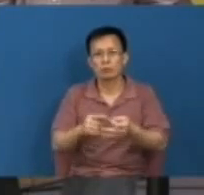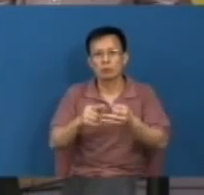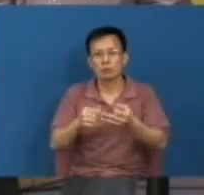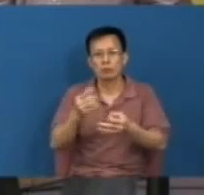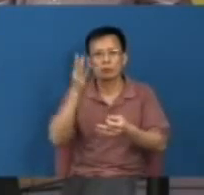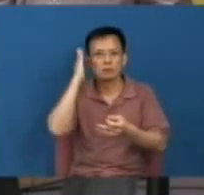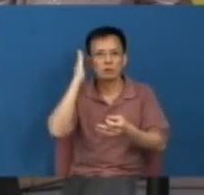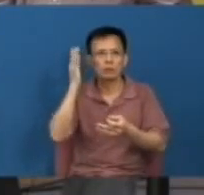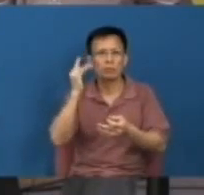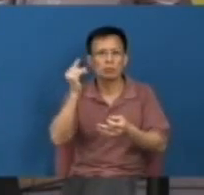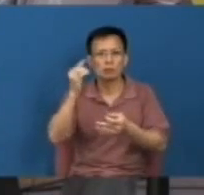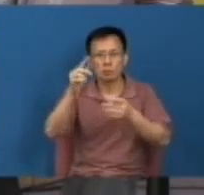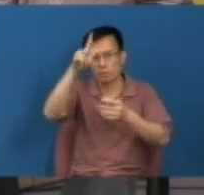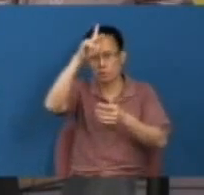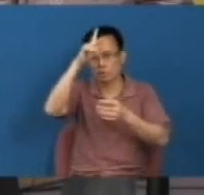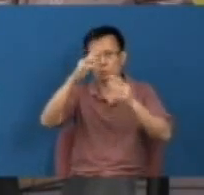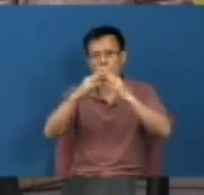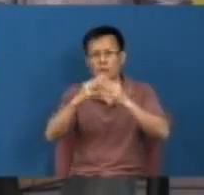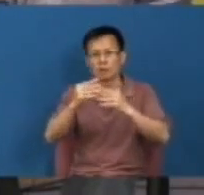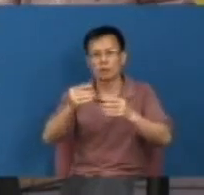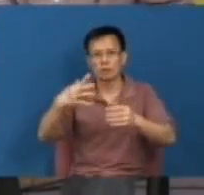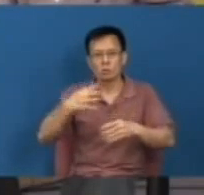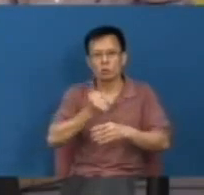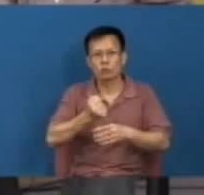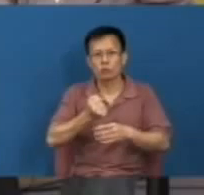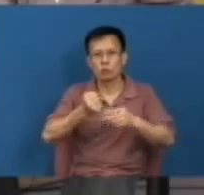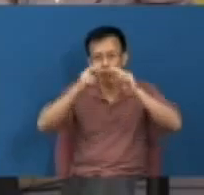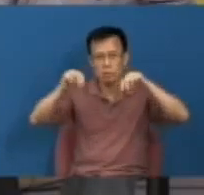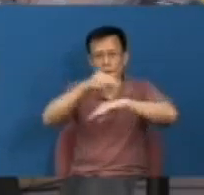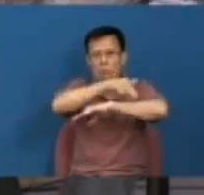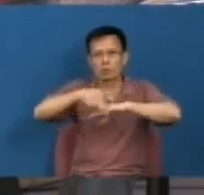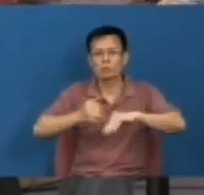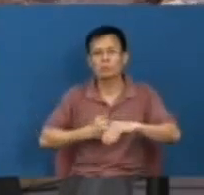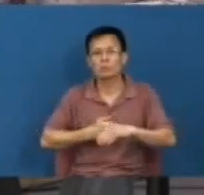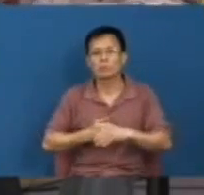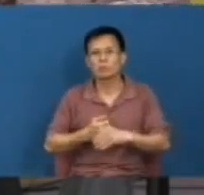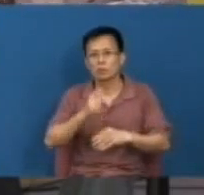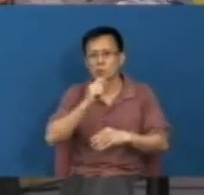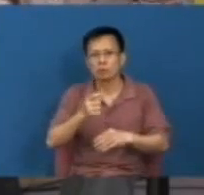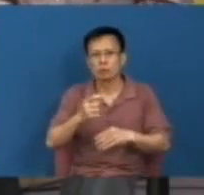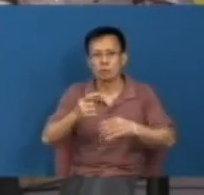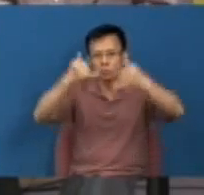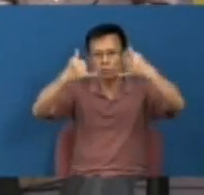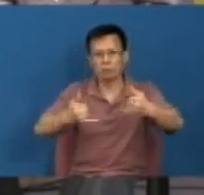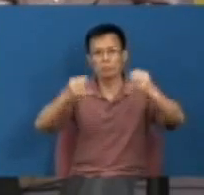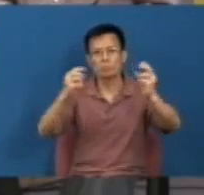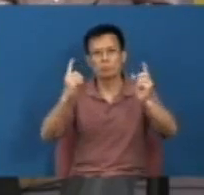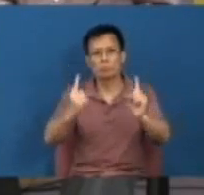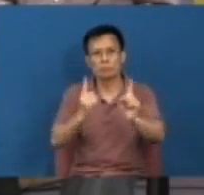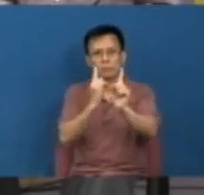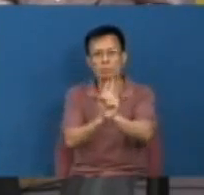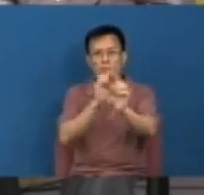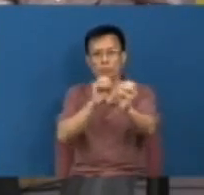總測業。 總測業。測量師。 測量師。 有冇當面同你講過呢件事啊？ 嗱，我